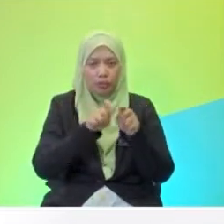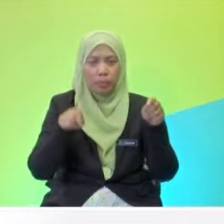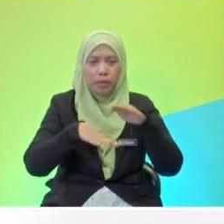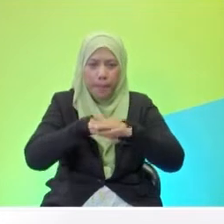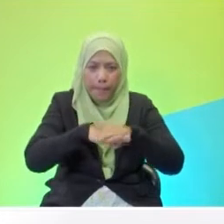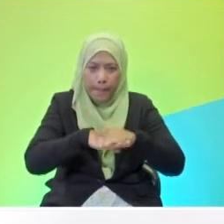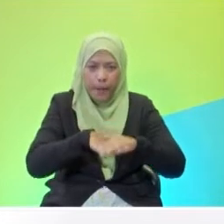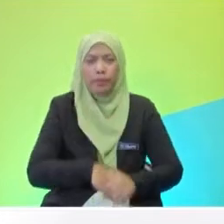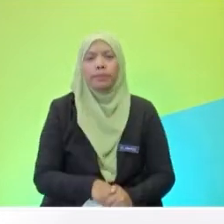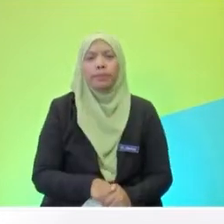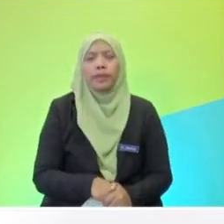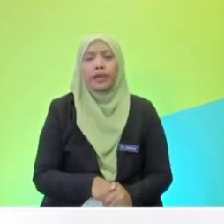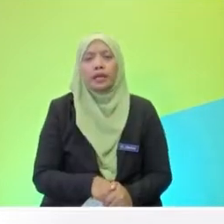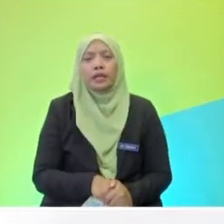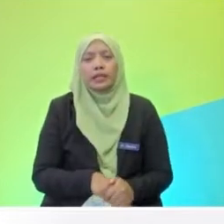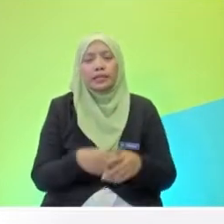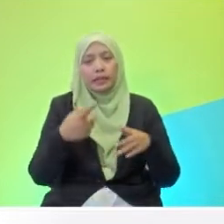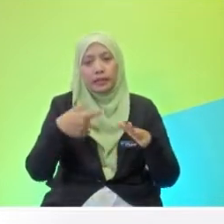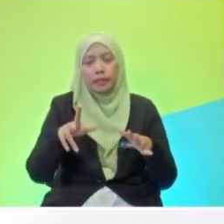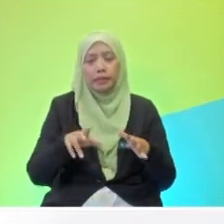setelah proses pelupustakaan